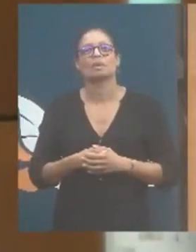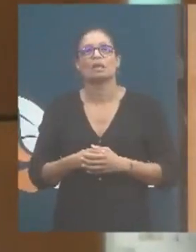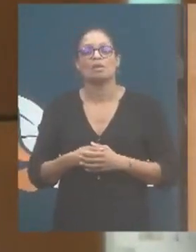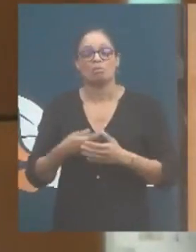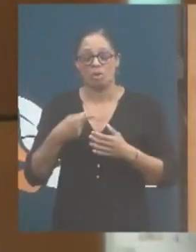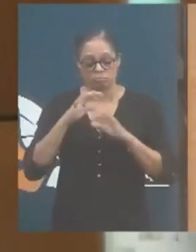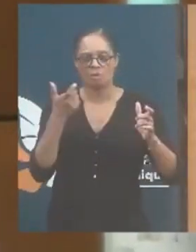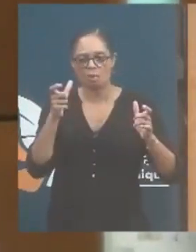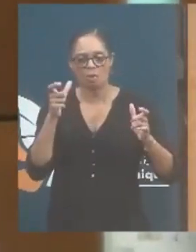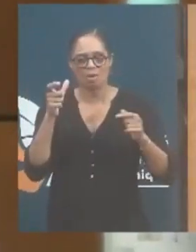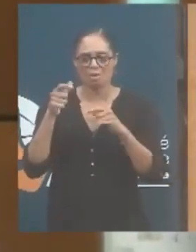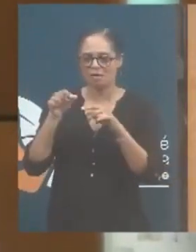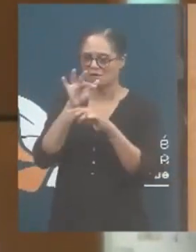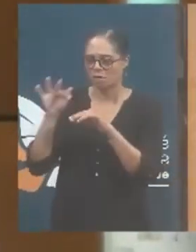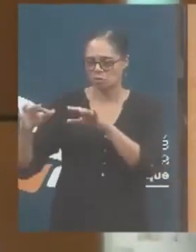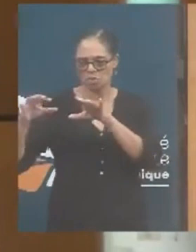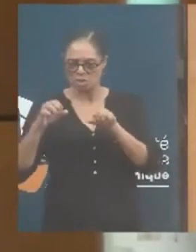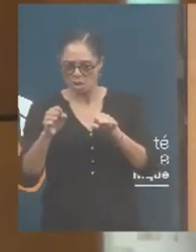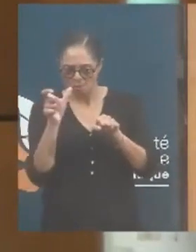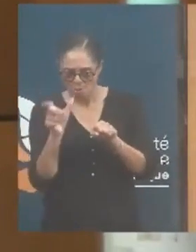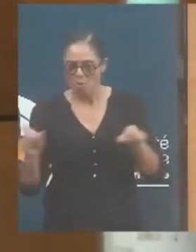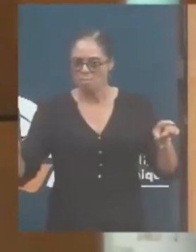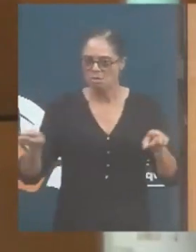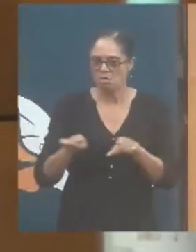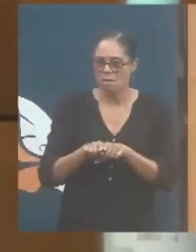choqué. Utilise pour définir la situation.